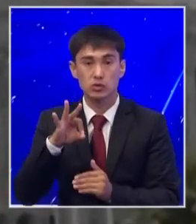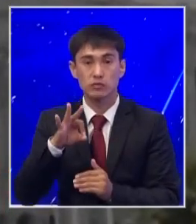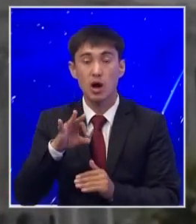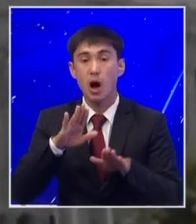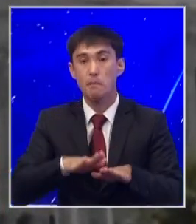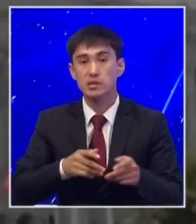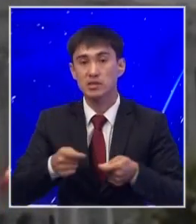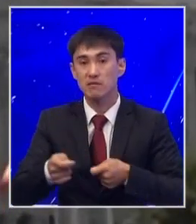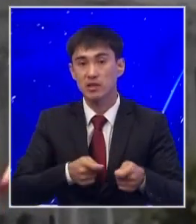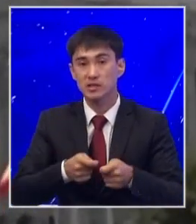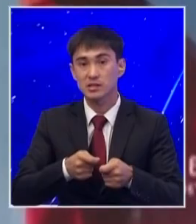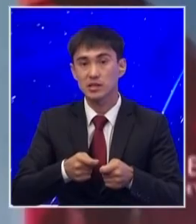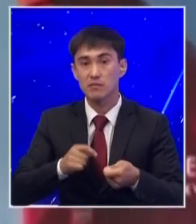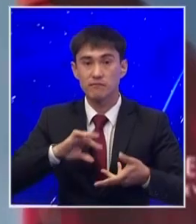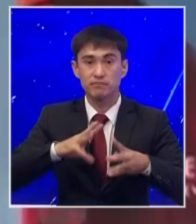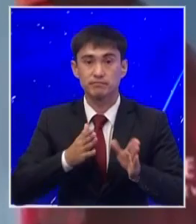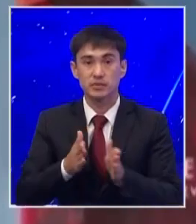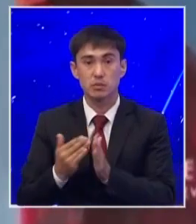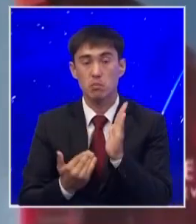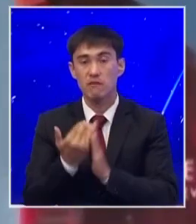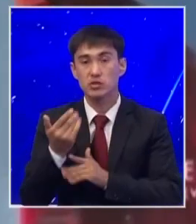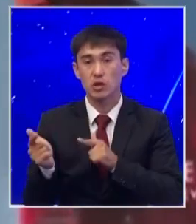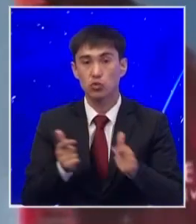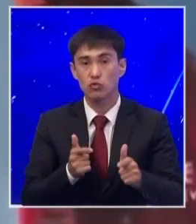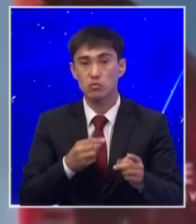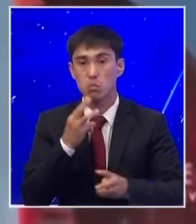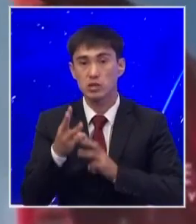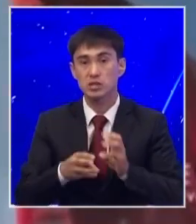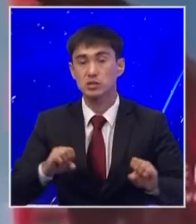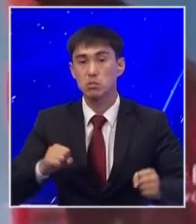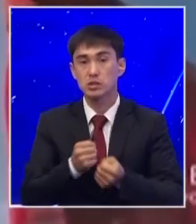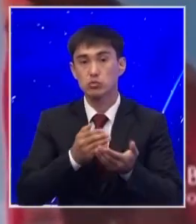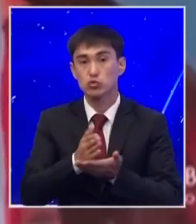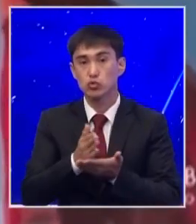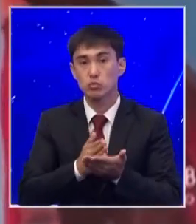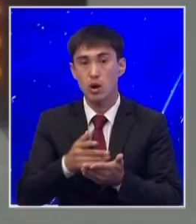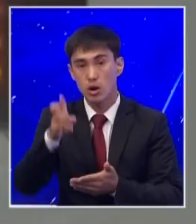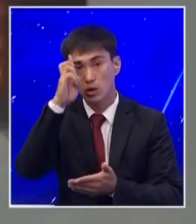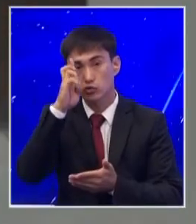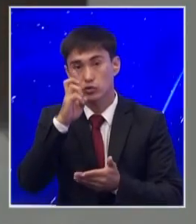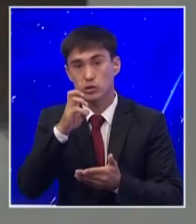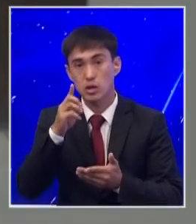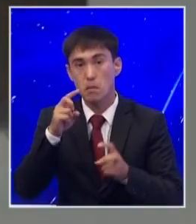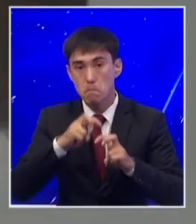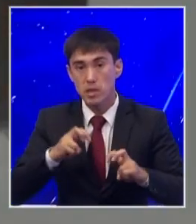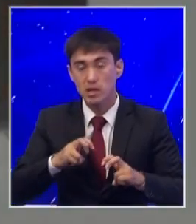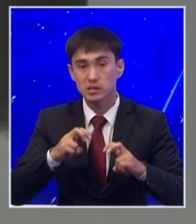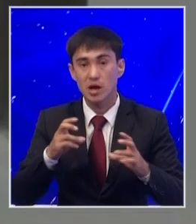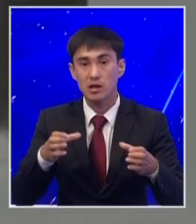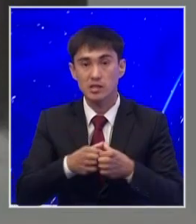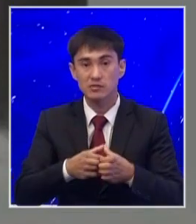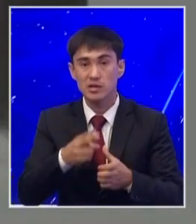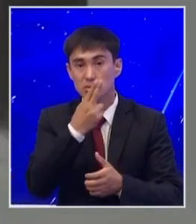градусов. Местные власти привели в режим повышенной готовности пожарно-спасательные службы. Государственное метеорологическое